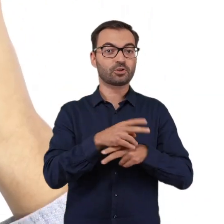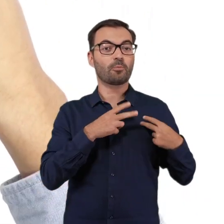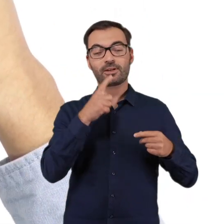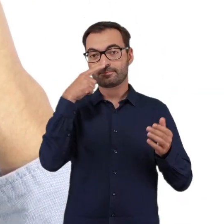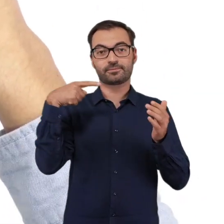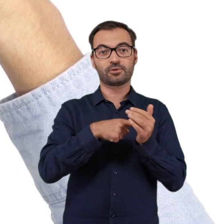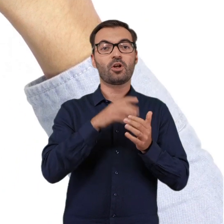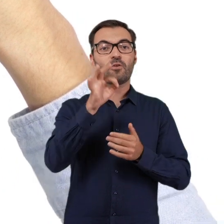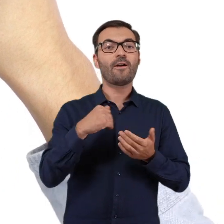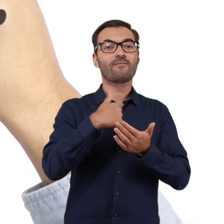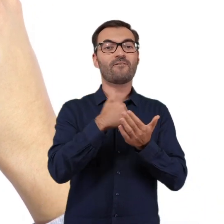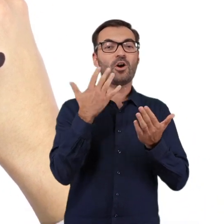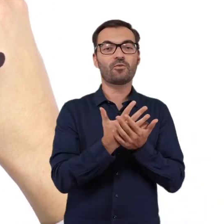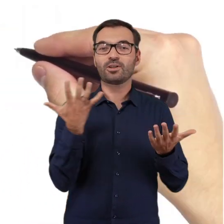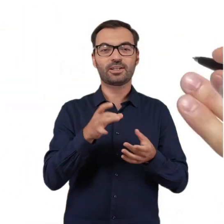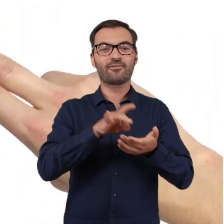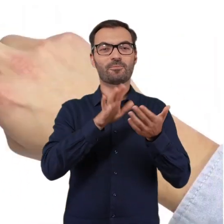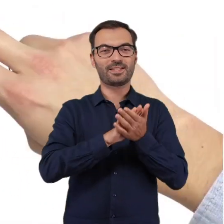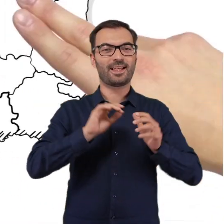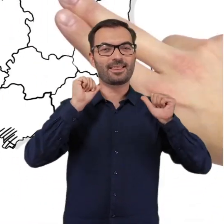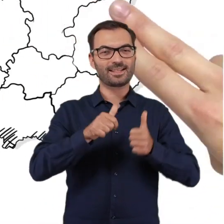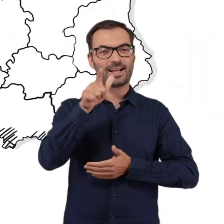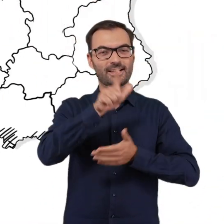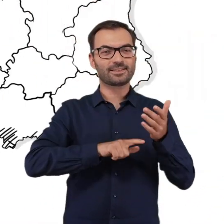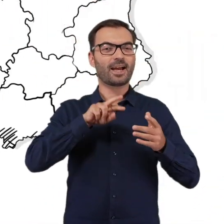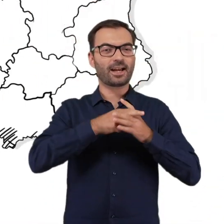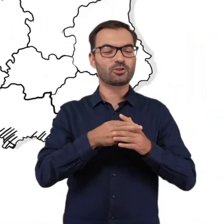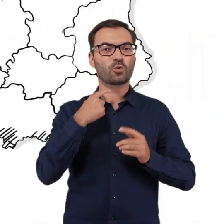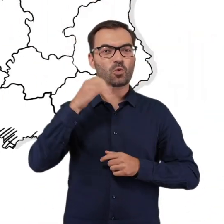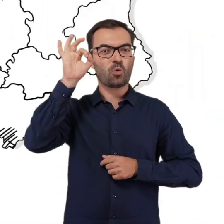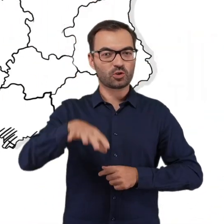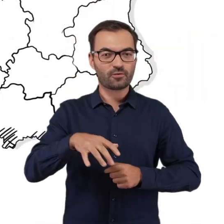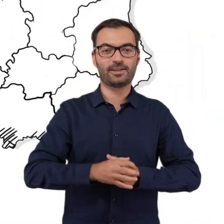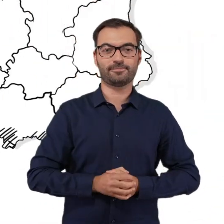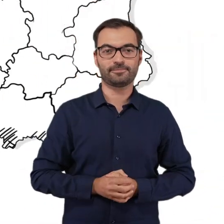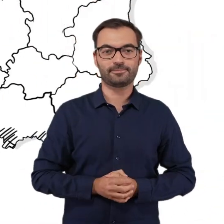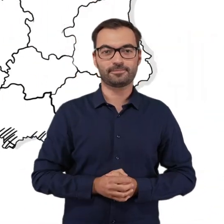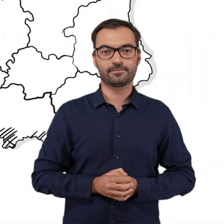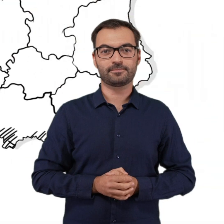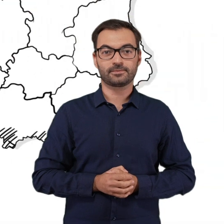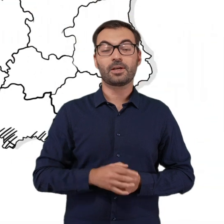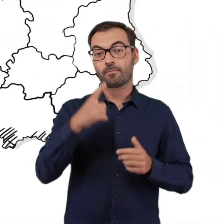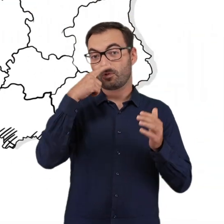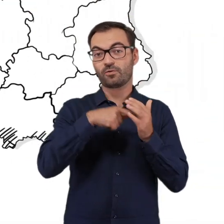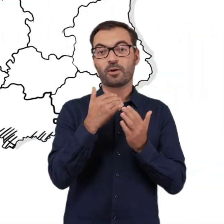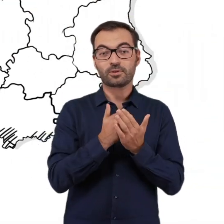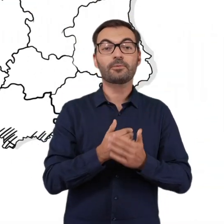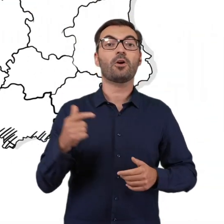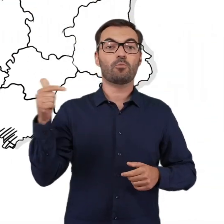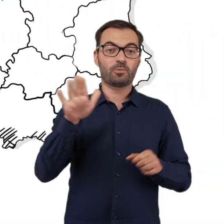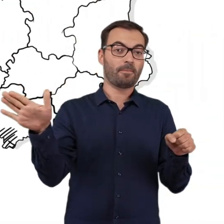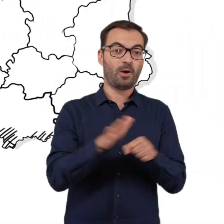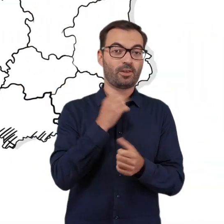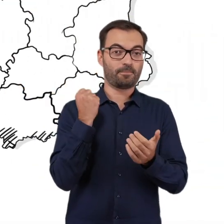takiej komisji tylko w województwie, w którym jesteś ujęty w stałym obwodzie głosowania, w Centralnym Rejestrze Wyborców w jednej z gmin w